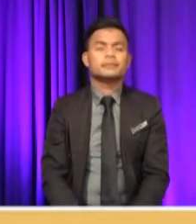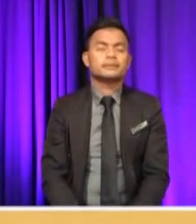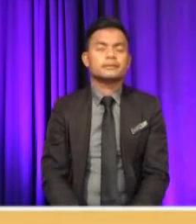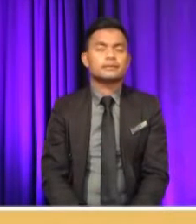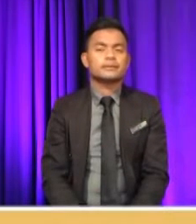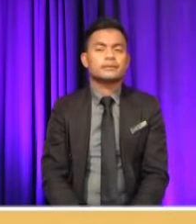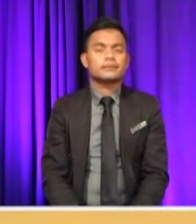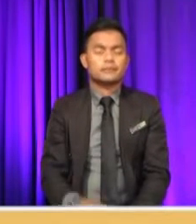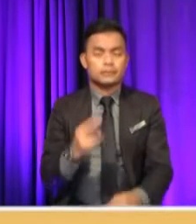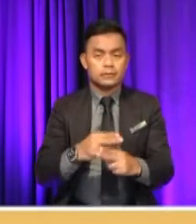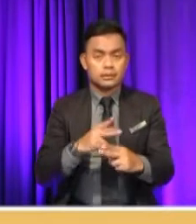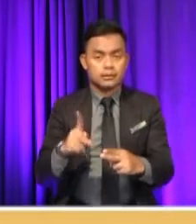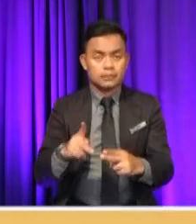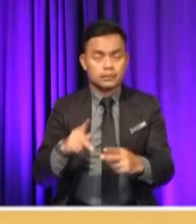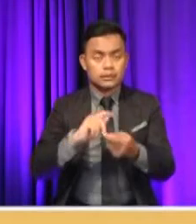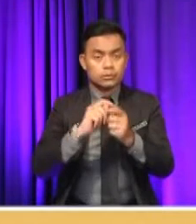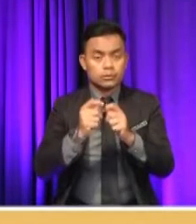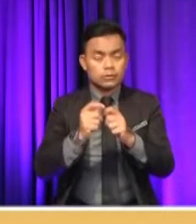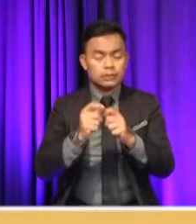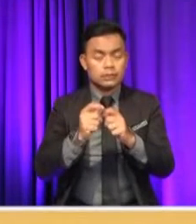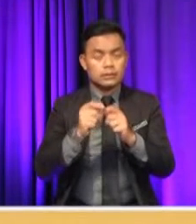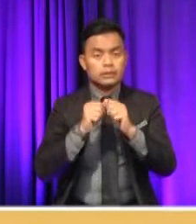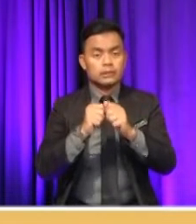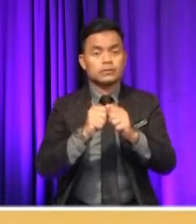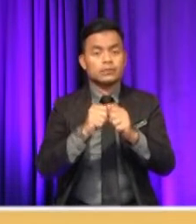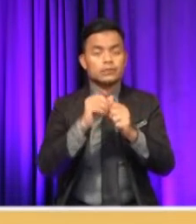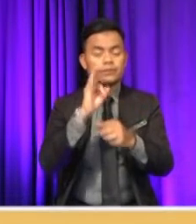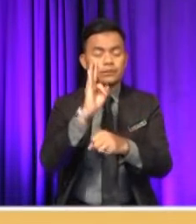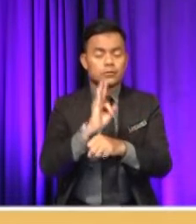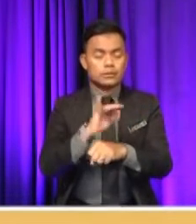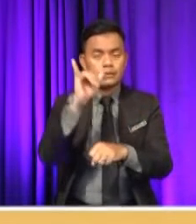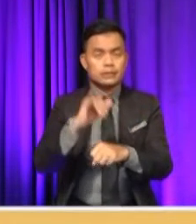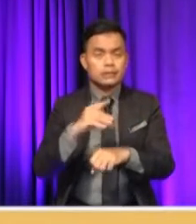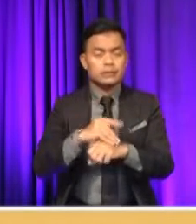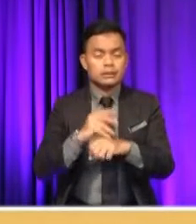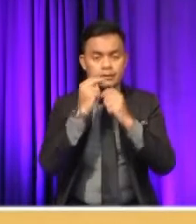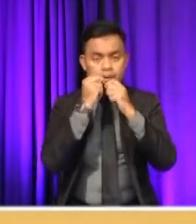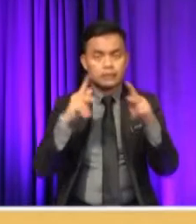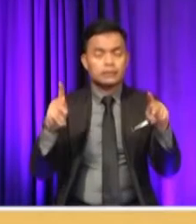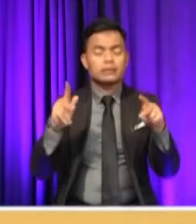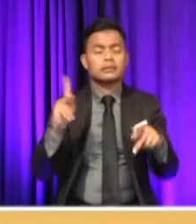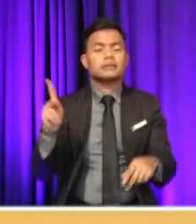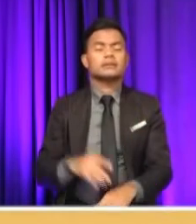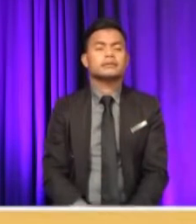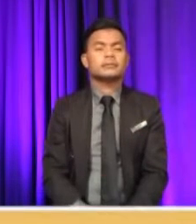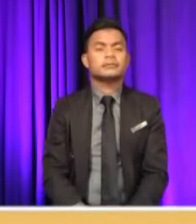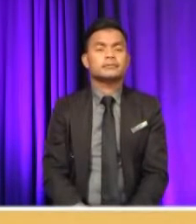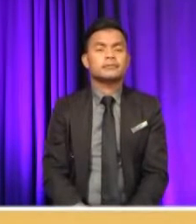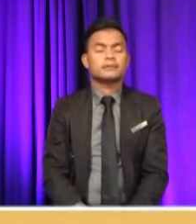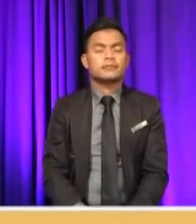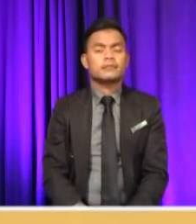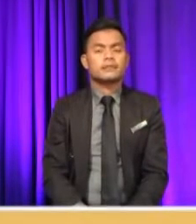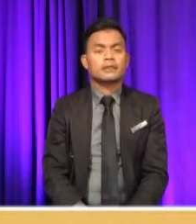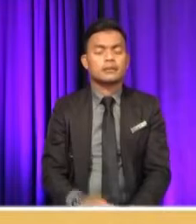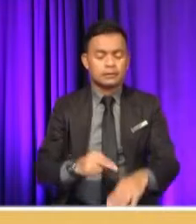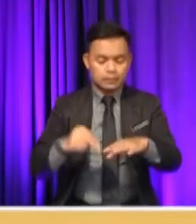kan? Namakan penukar tersebut mengikut fungsi yang telah dinyatakan. Okey, yang pertama, naik atau turunkan voltan. Apakah